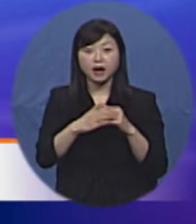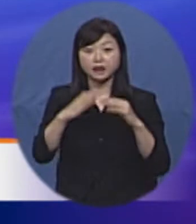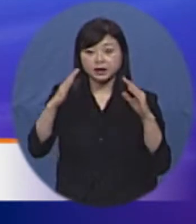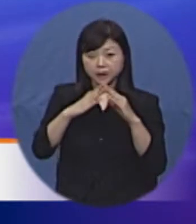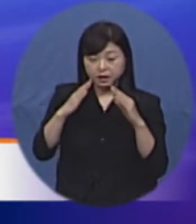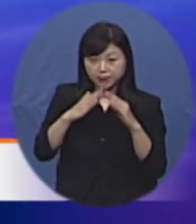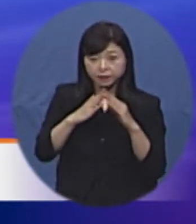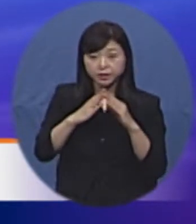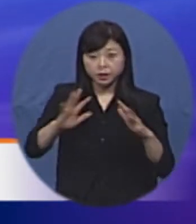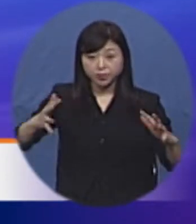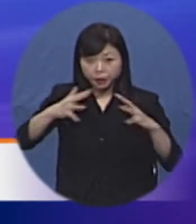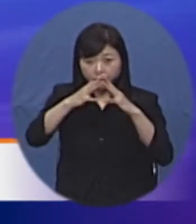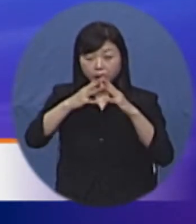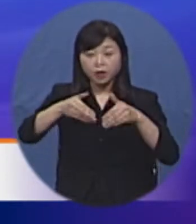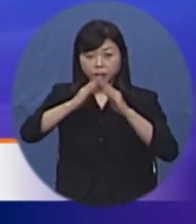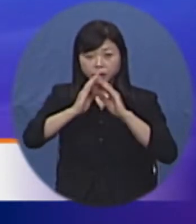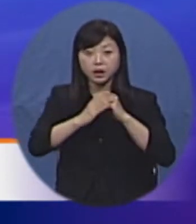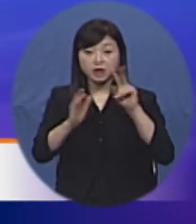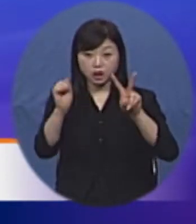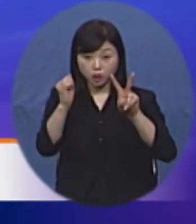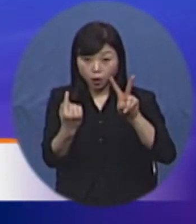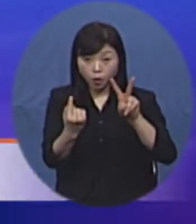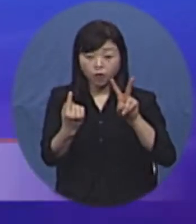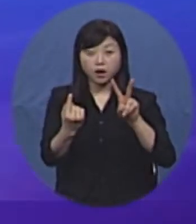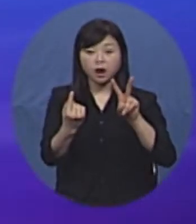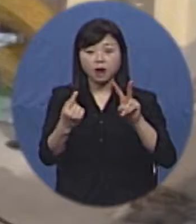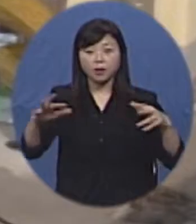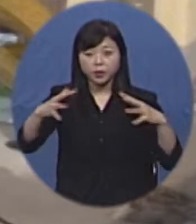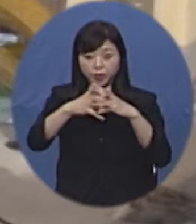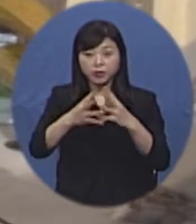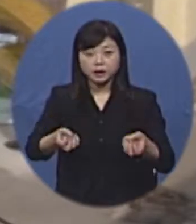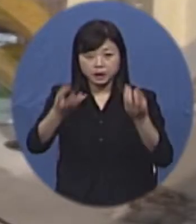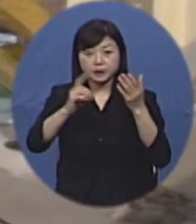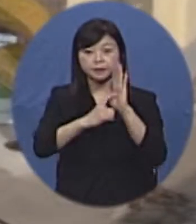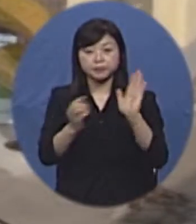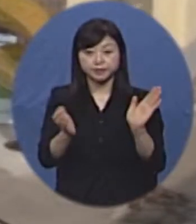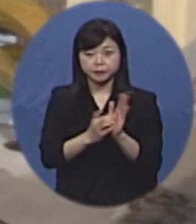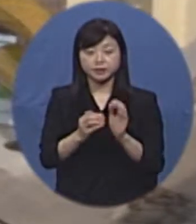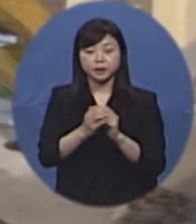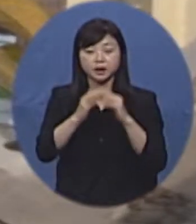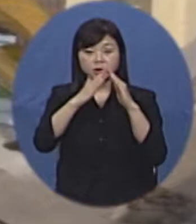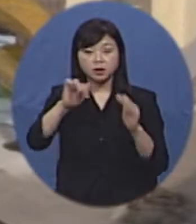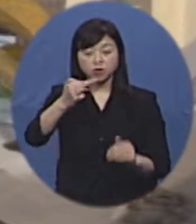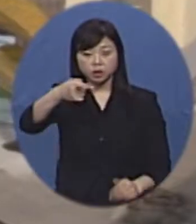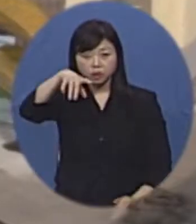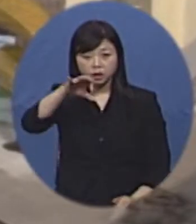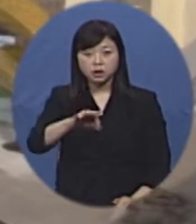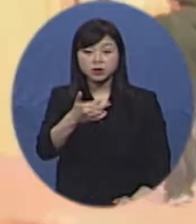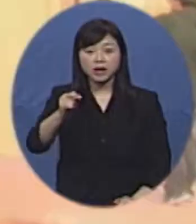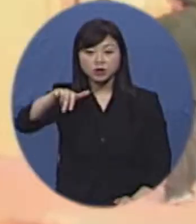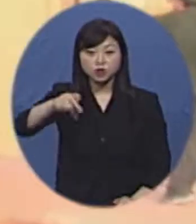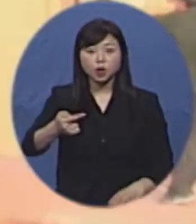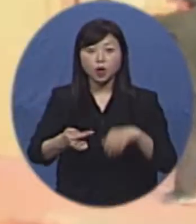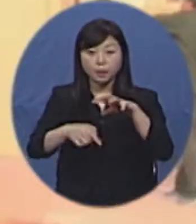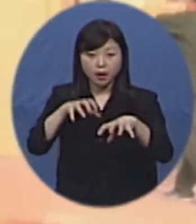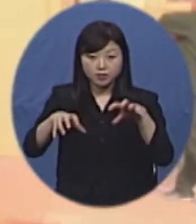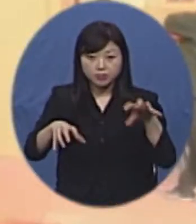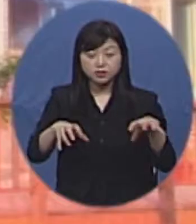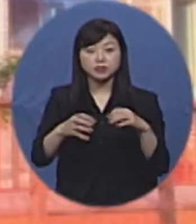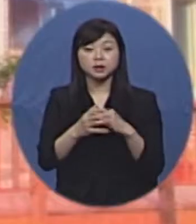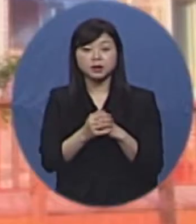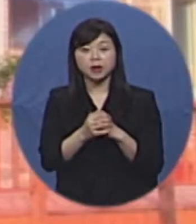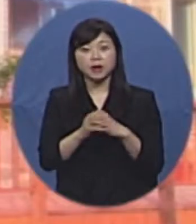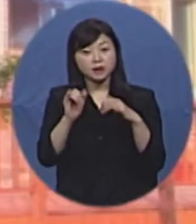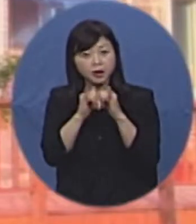2호 준공식이 열렸습니다. 진두리 기자입니다. 전남 고흥군 내초마을에 천사들의 추위를